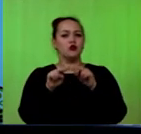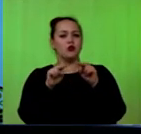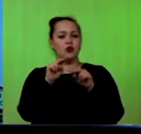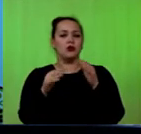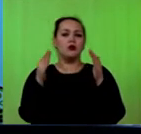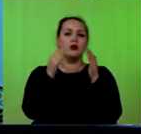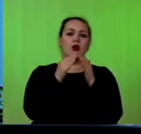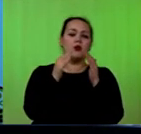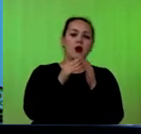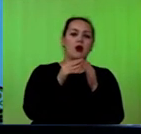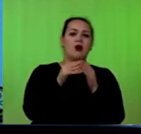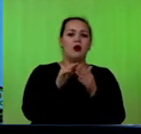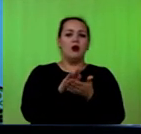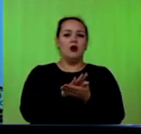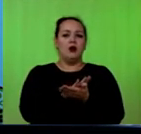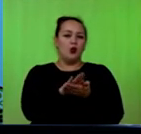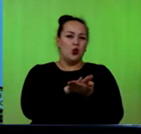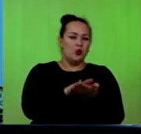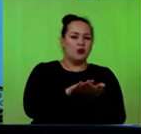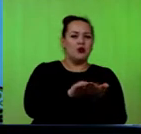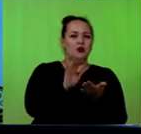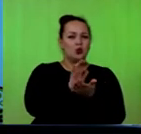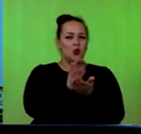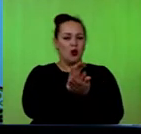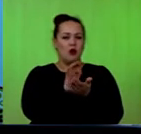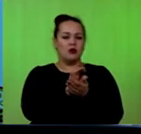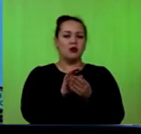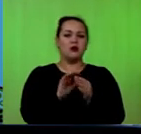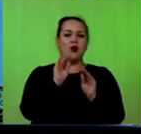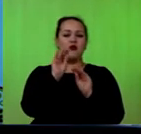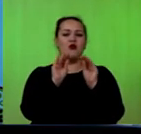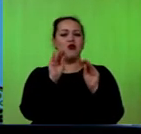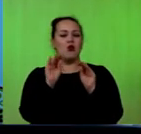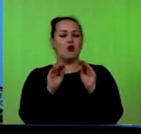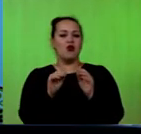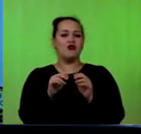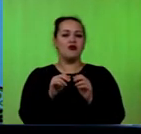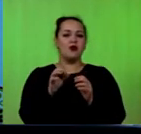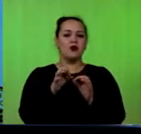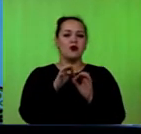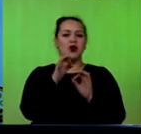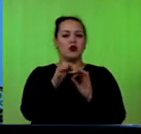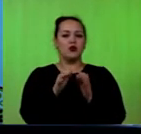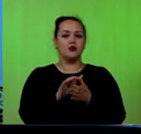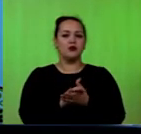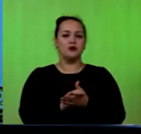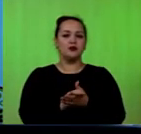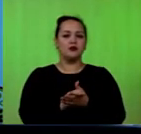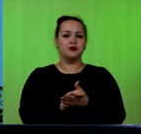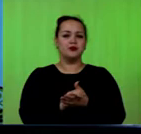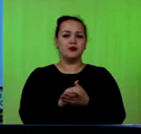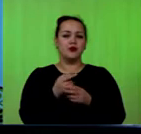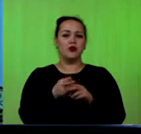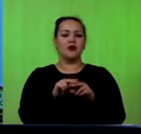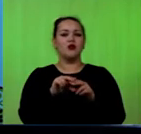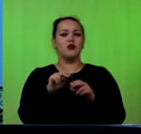выбирают территории облагораживают районы х шар дело добровольное но члены